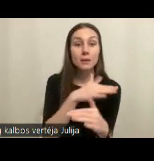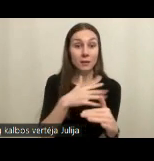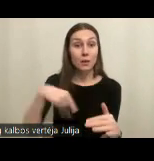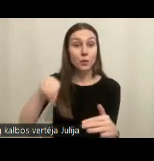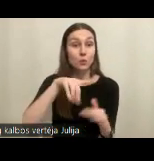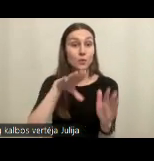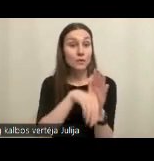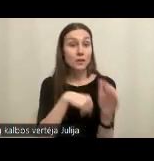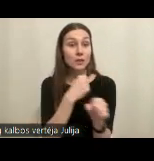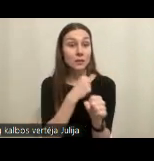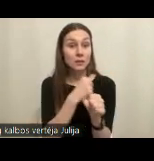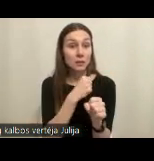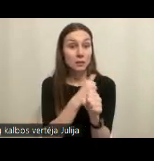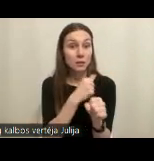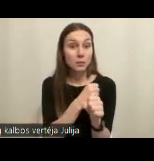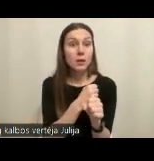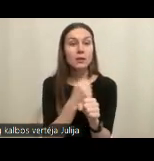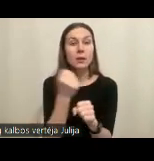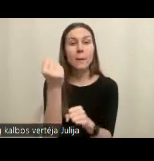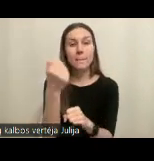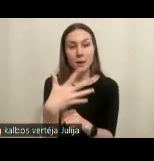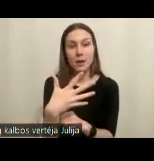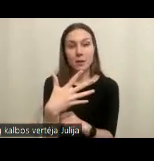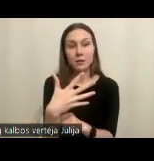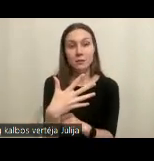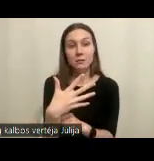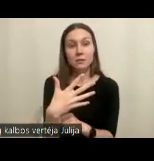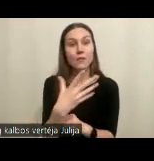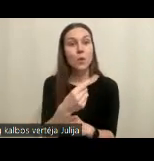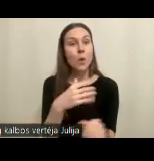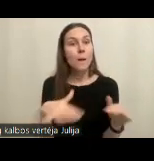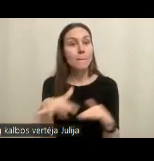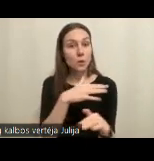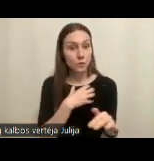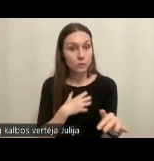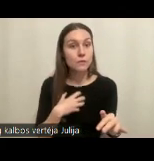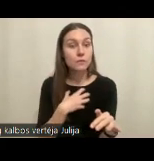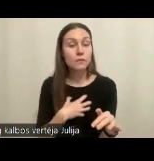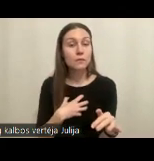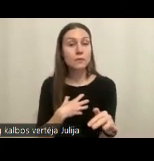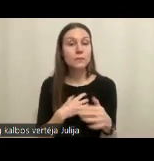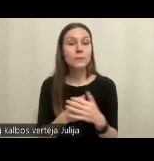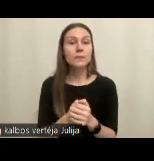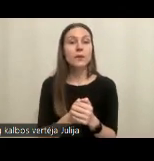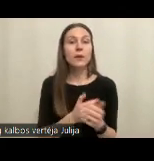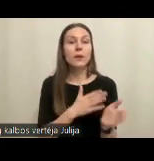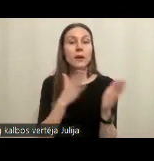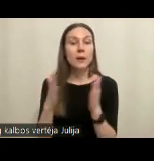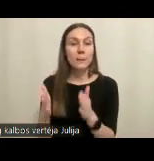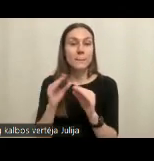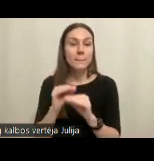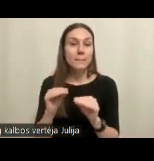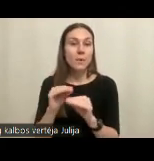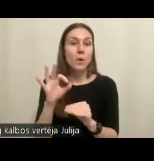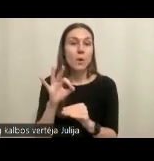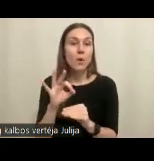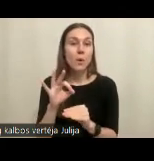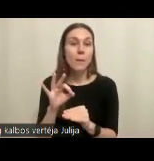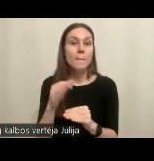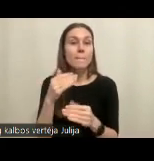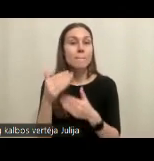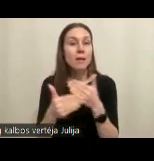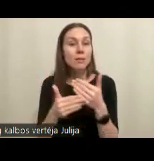tai aktualu visi šitie penki dalykai jūsų aplinkos. Ir toliau kalbėsime apie pedagogiją, apie